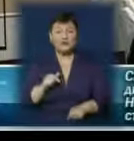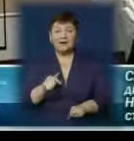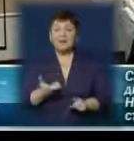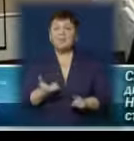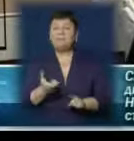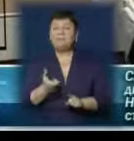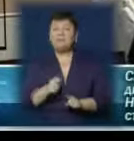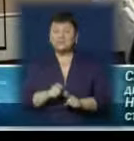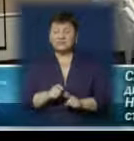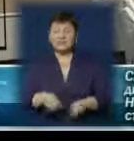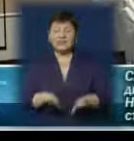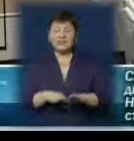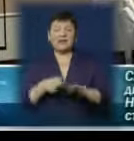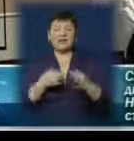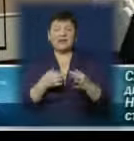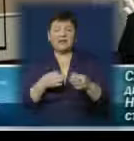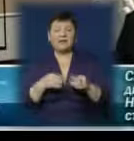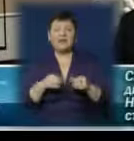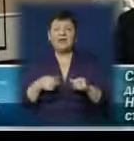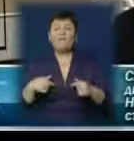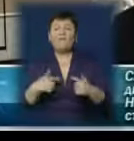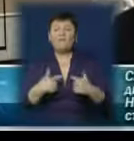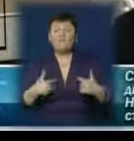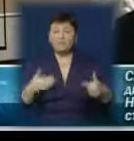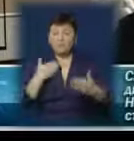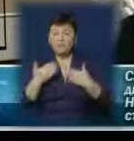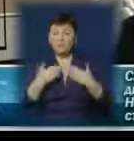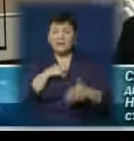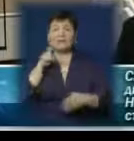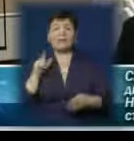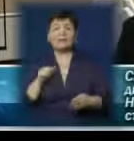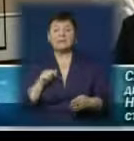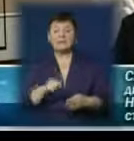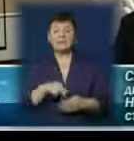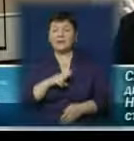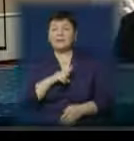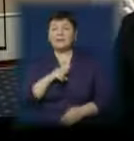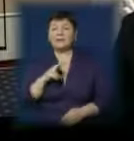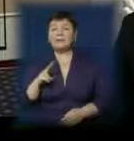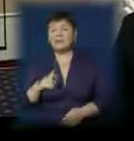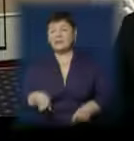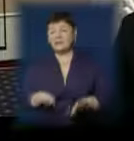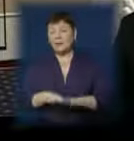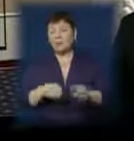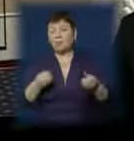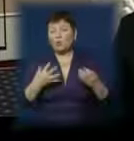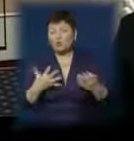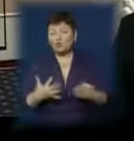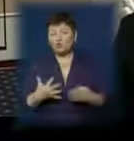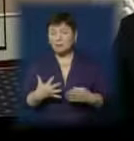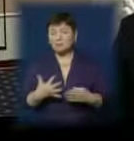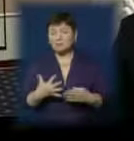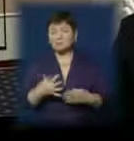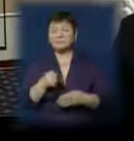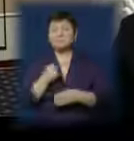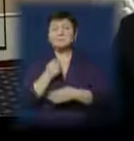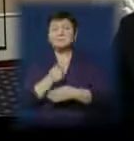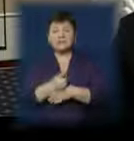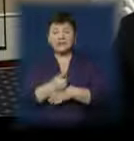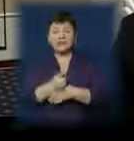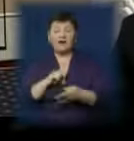в довірливій формі говорити на питання, про питання, які не так-то просто задати і в